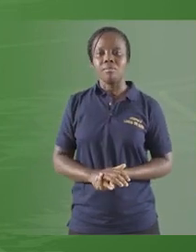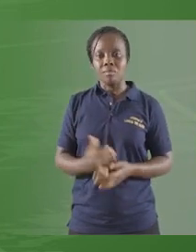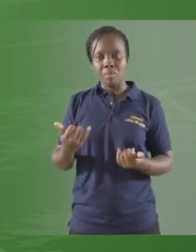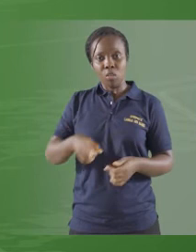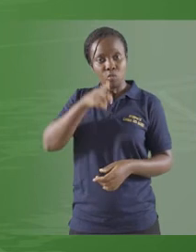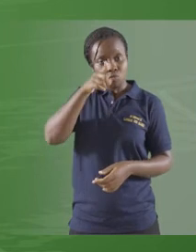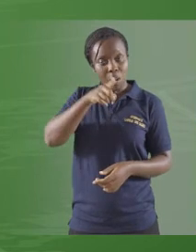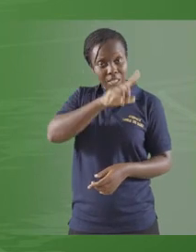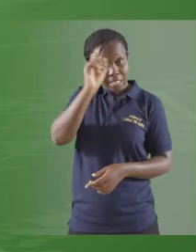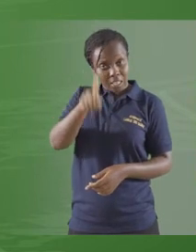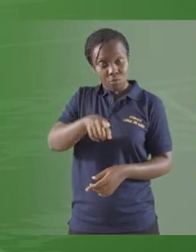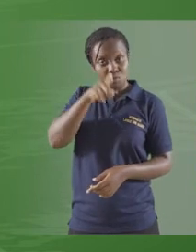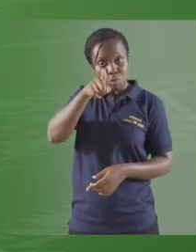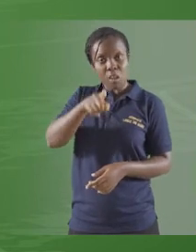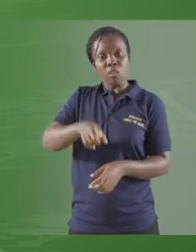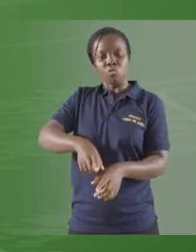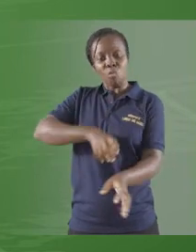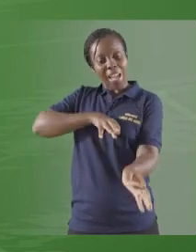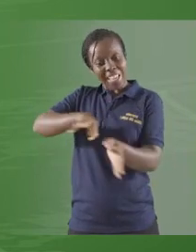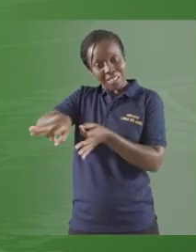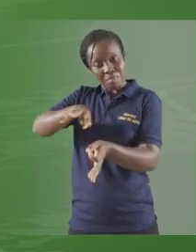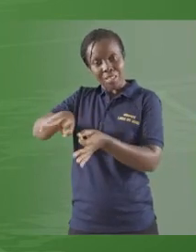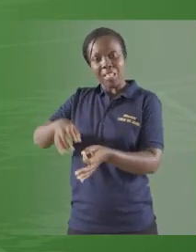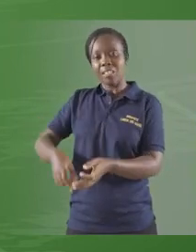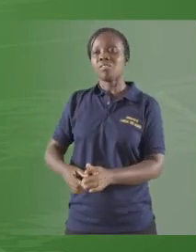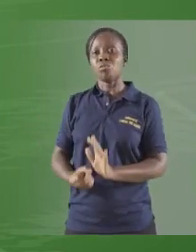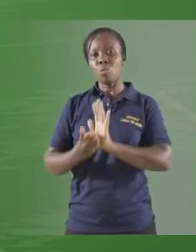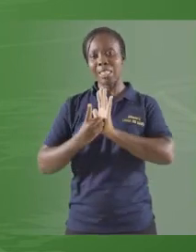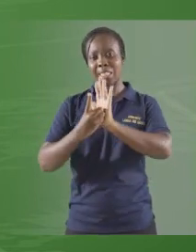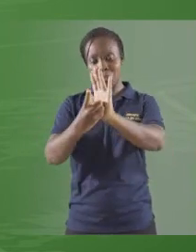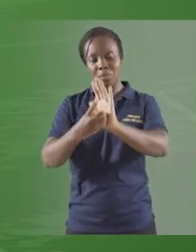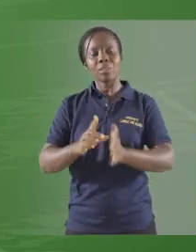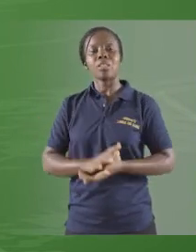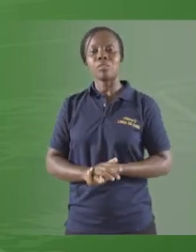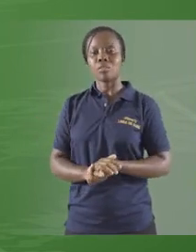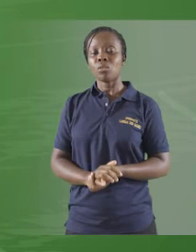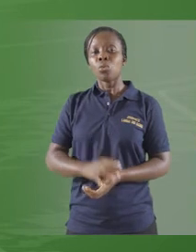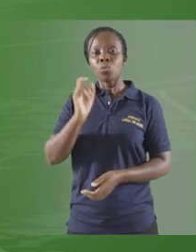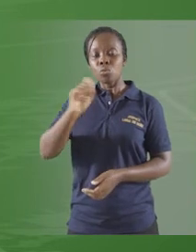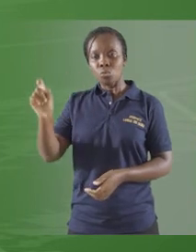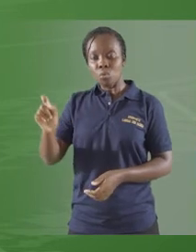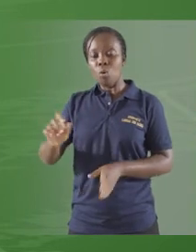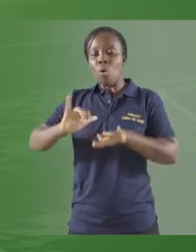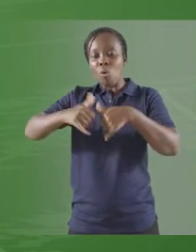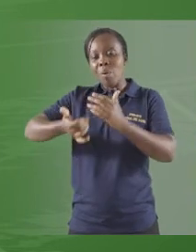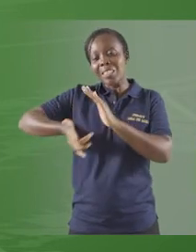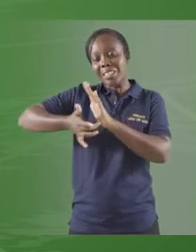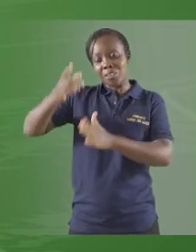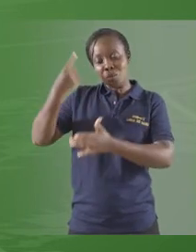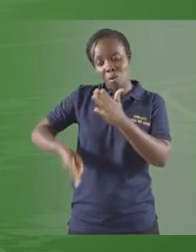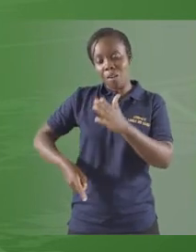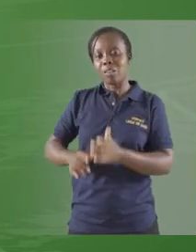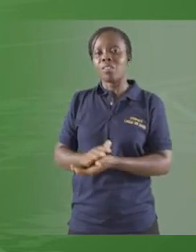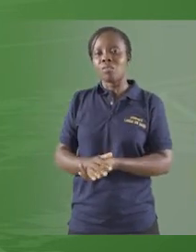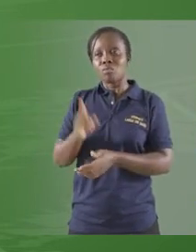donc c'est une question à laquelle nous devons répondre. Alors donc ici, vous